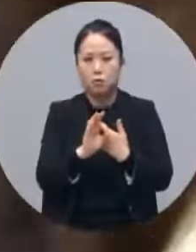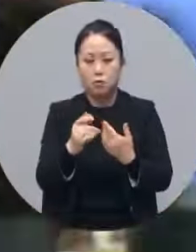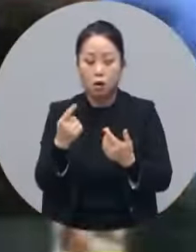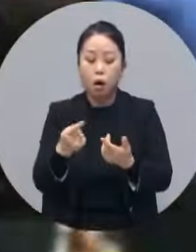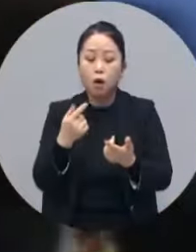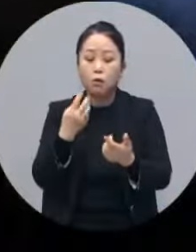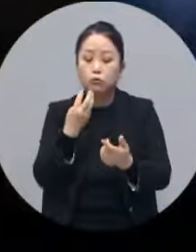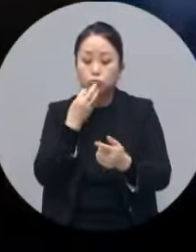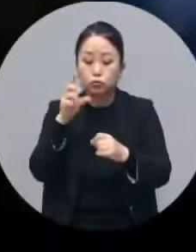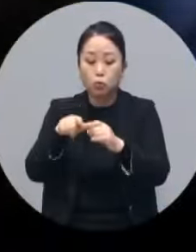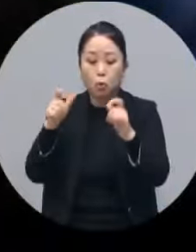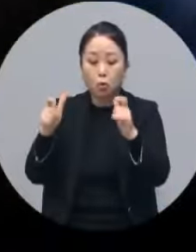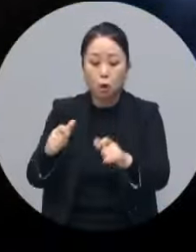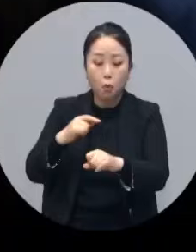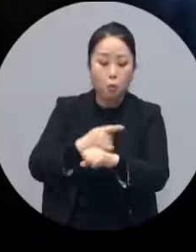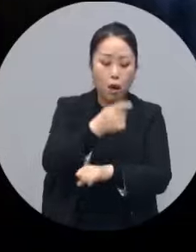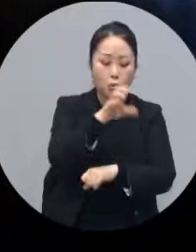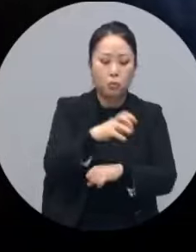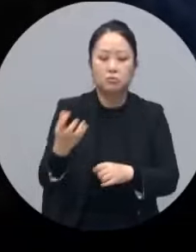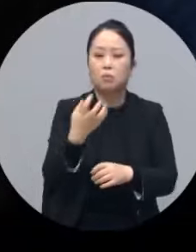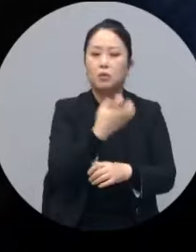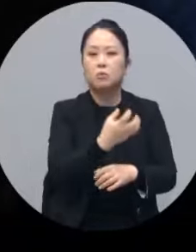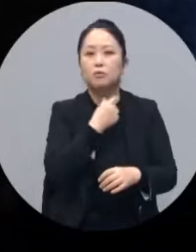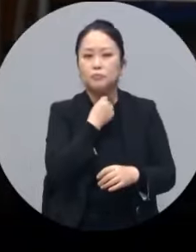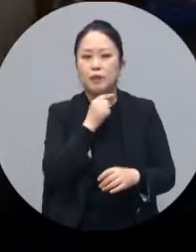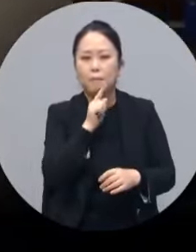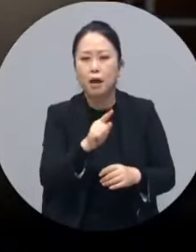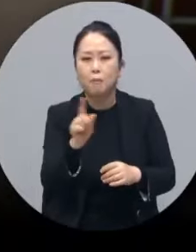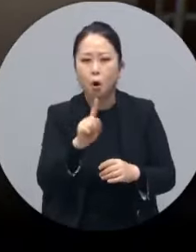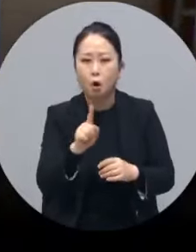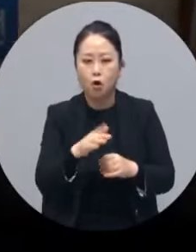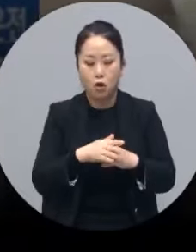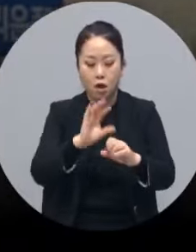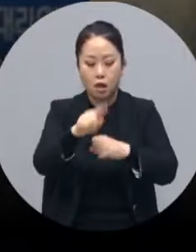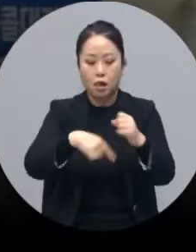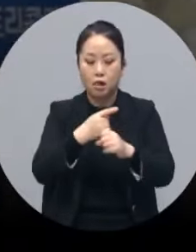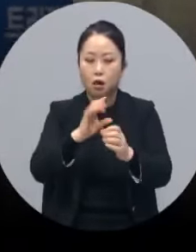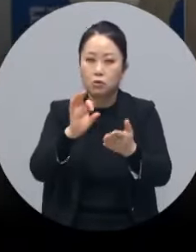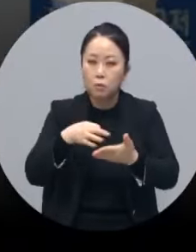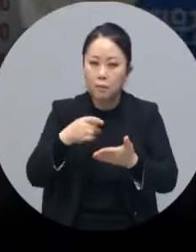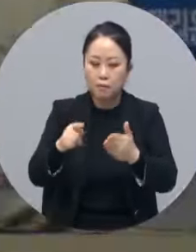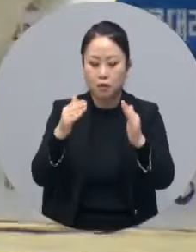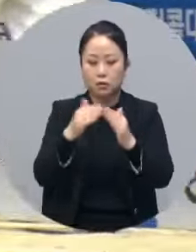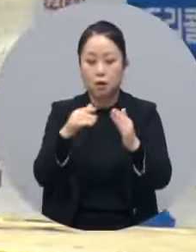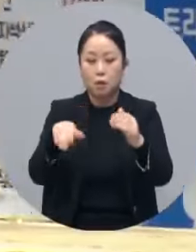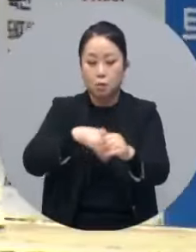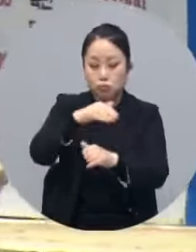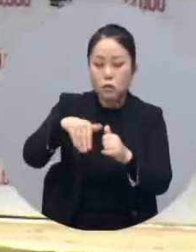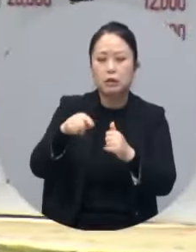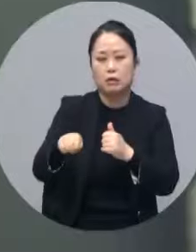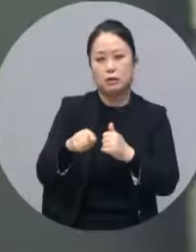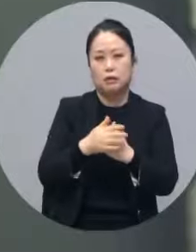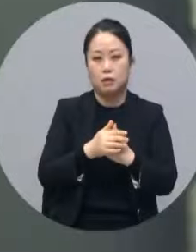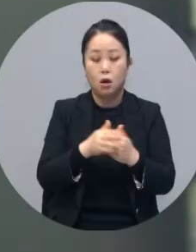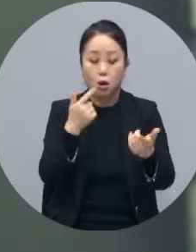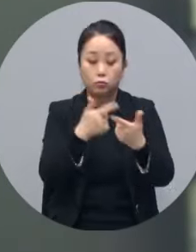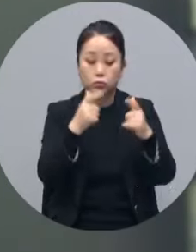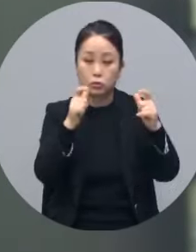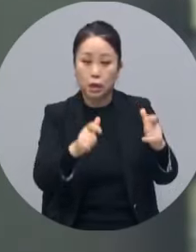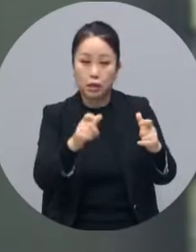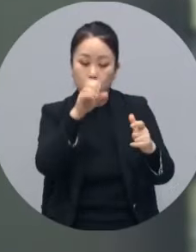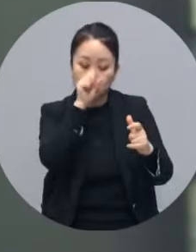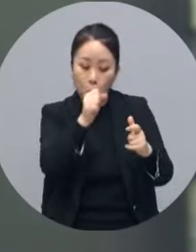그 요건이란 정주 여건과 연봉 수준의 개선이었습니다. 부산에 좋은 일자리를 제공할 첨단 산업 유치와